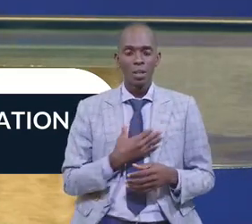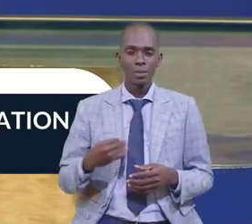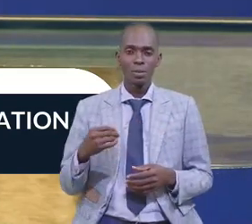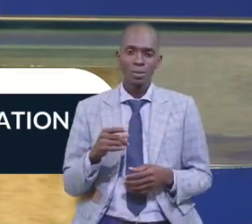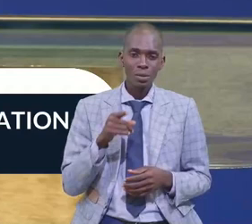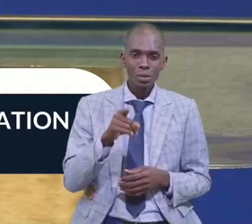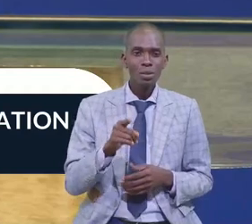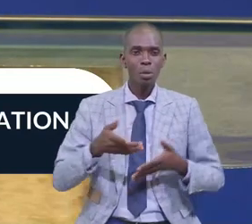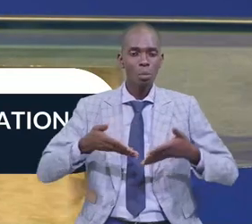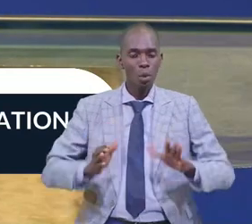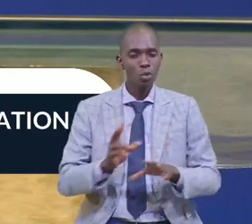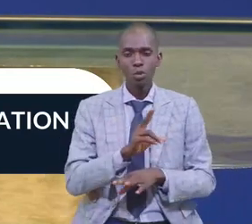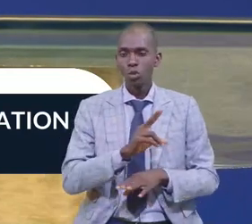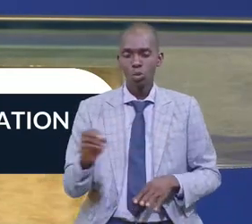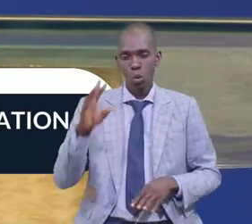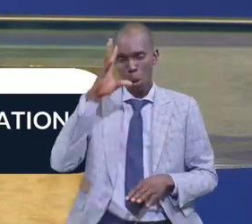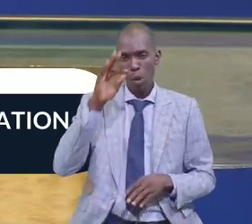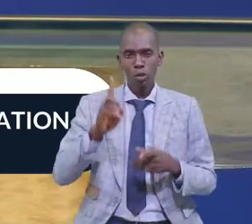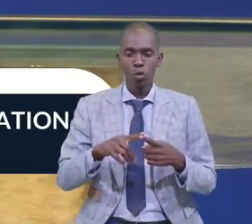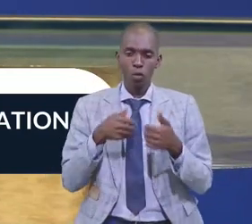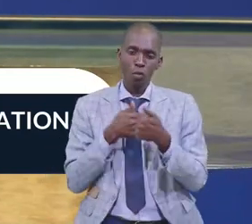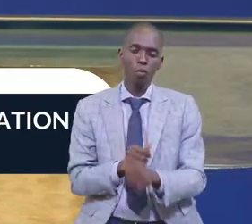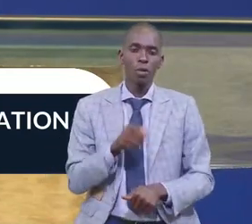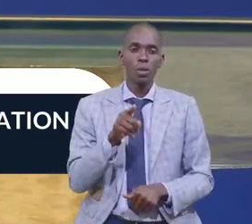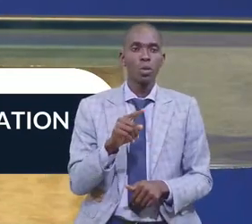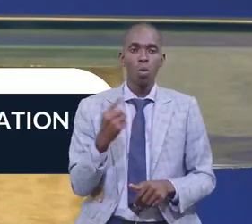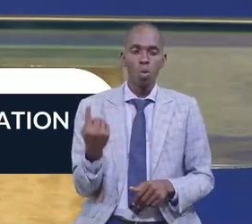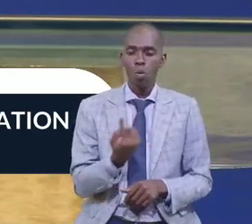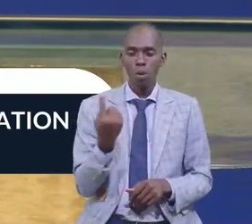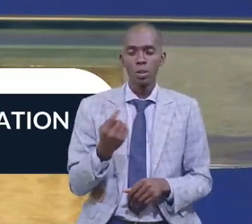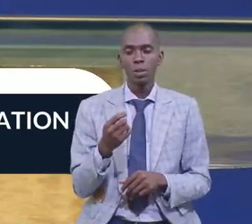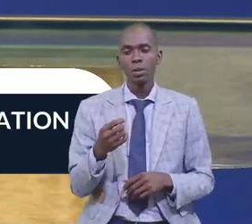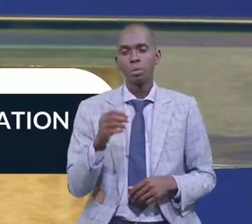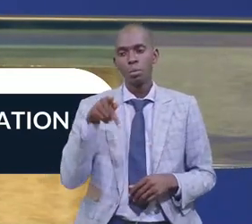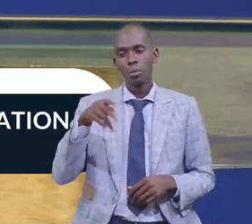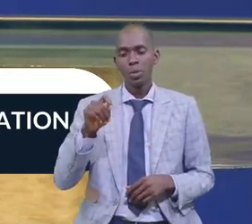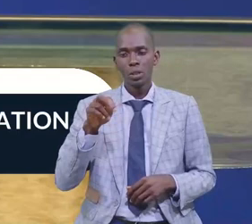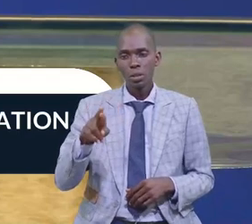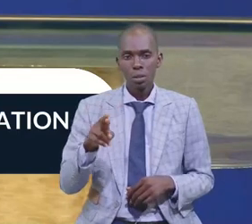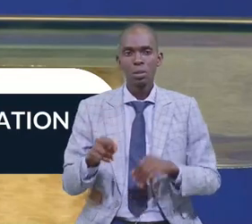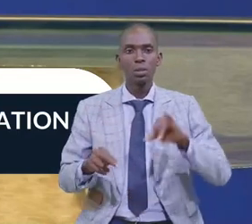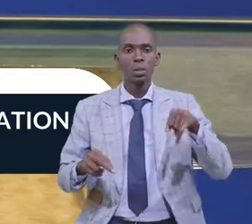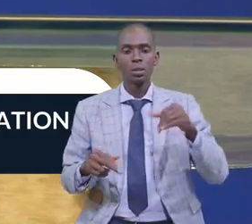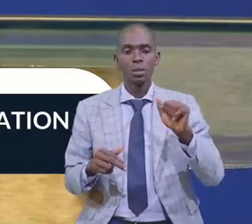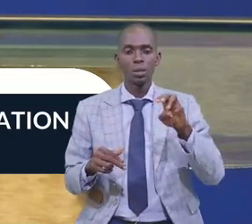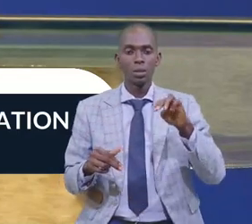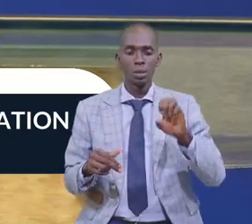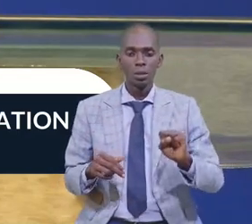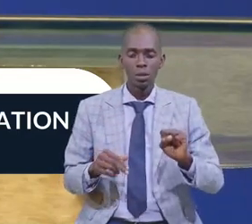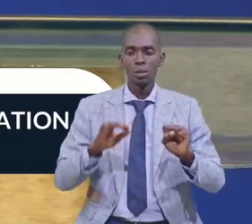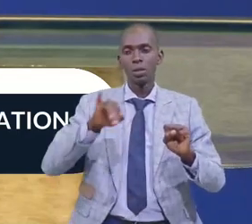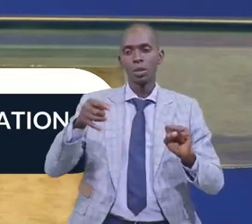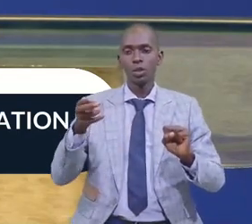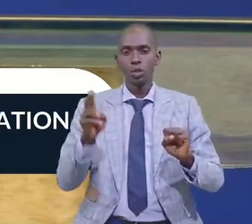Marc chapitre 5, verset 37. Et il ne permit à personne de l'accompagner, si ce n'est à Pierre, à Jacques et